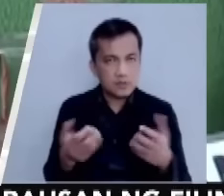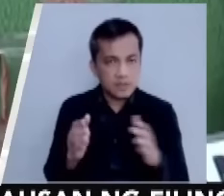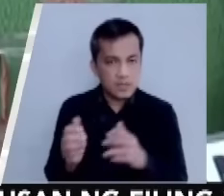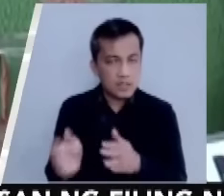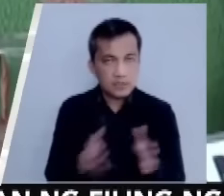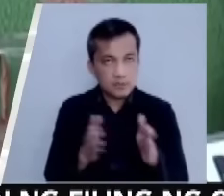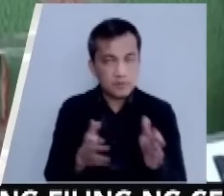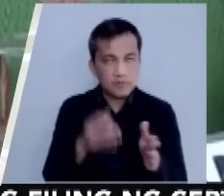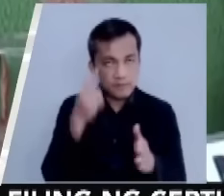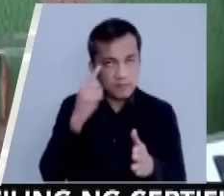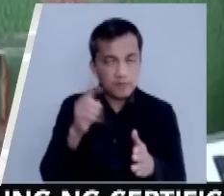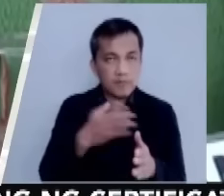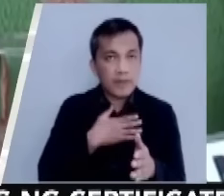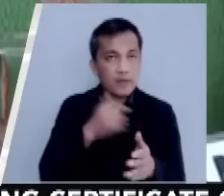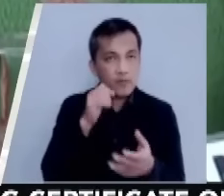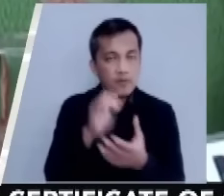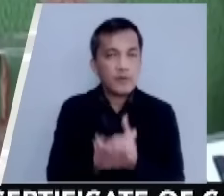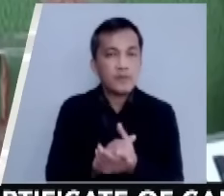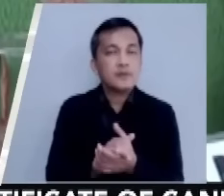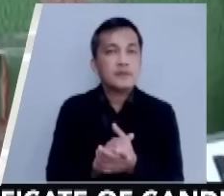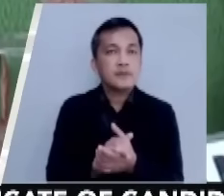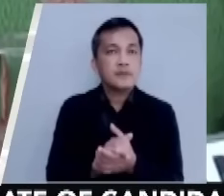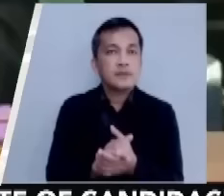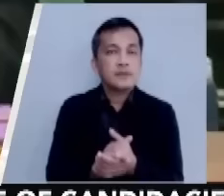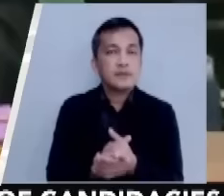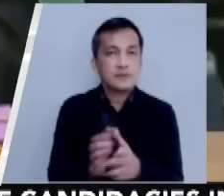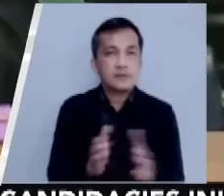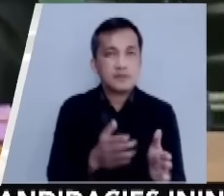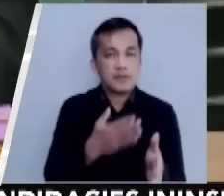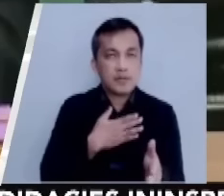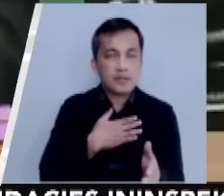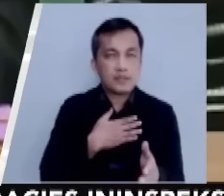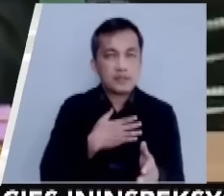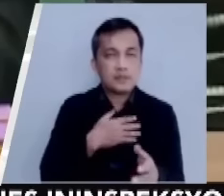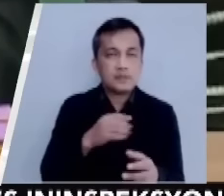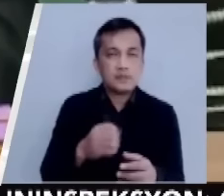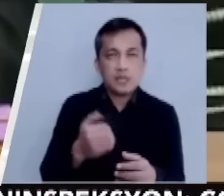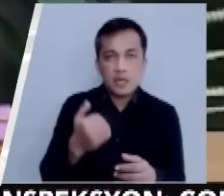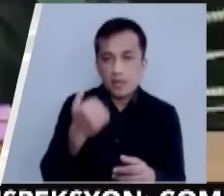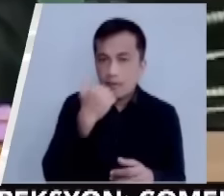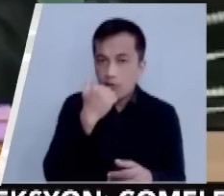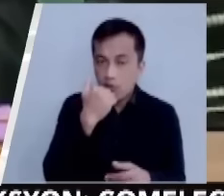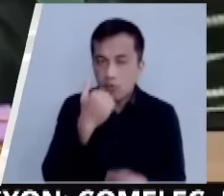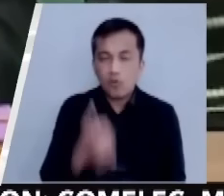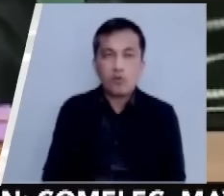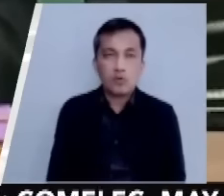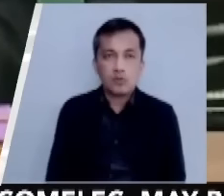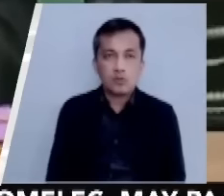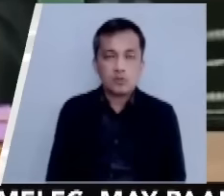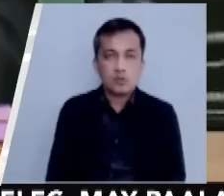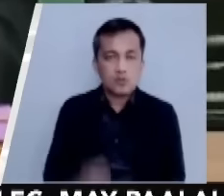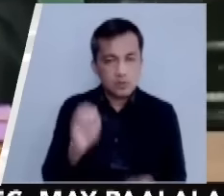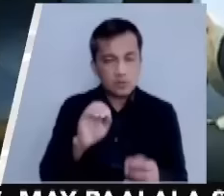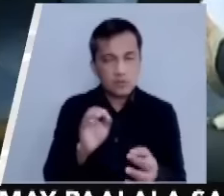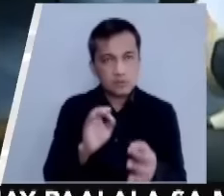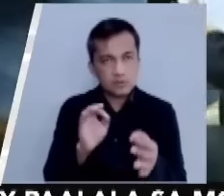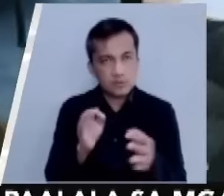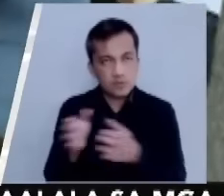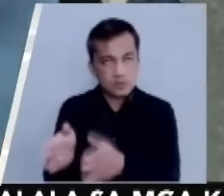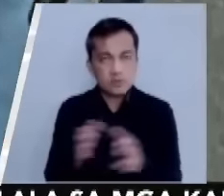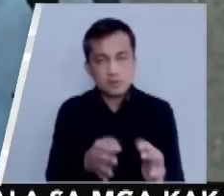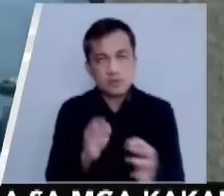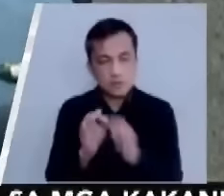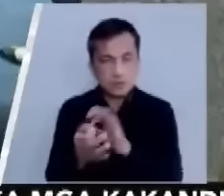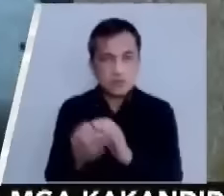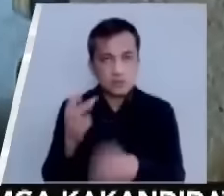my wife and my granddaughter. There is no other way to interpret that, ma'am, because exactly. They attempted 3 times. Eh.